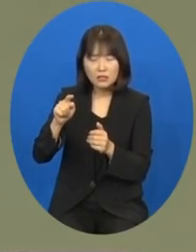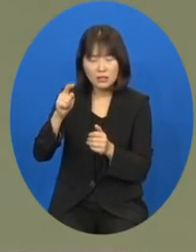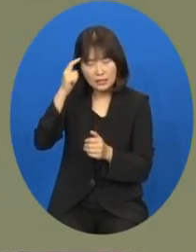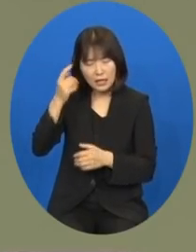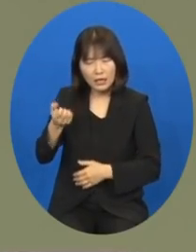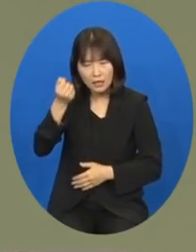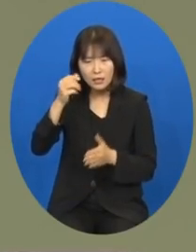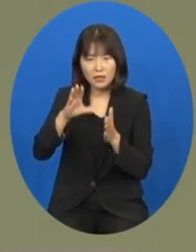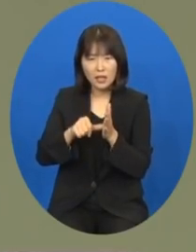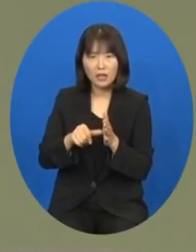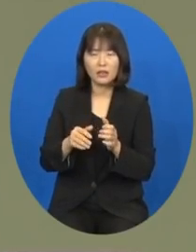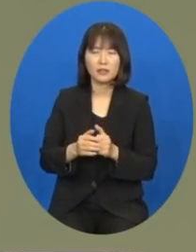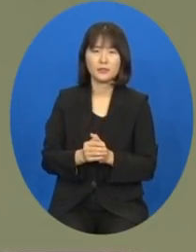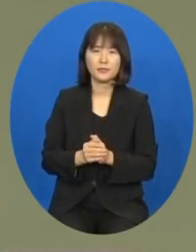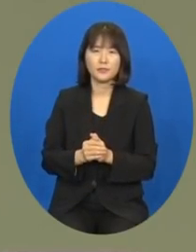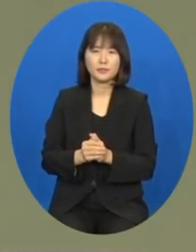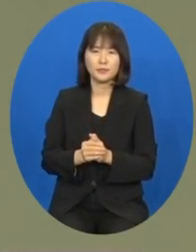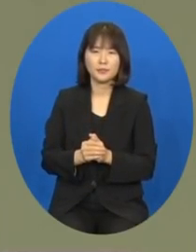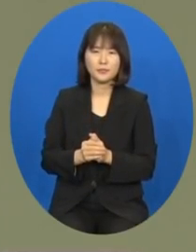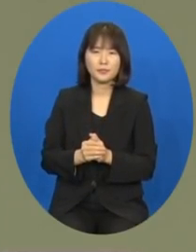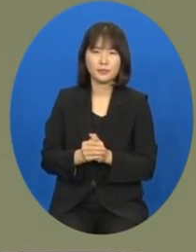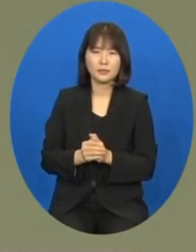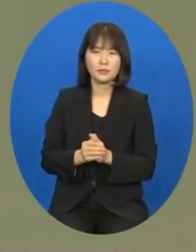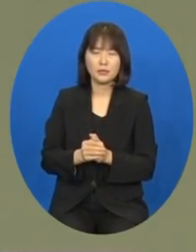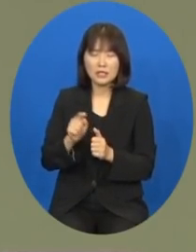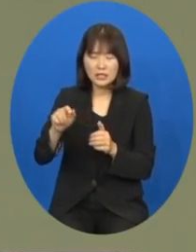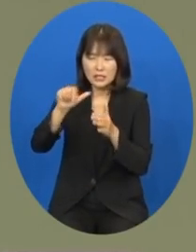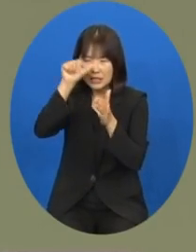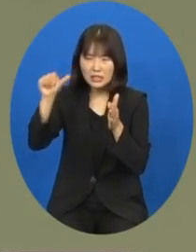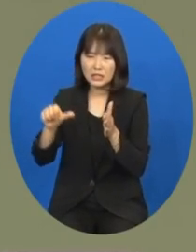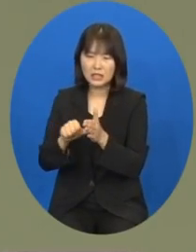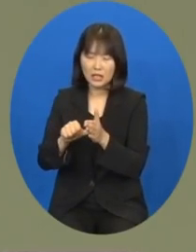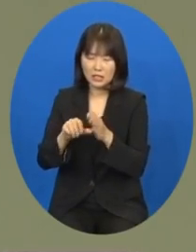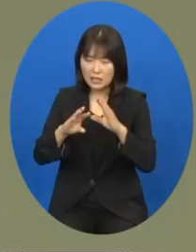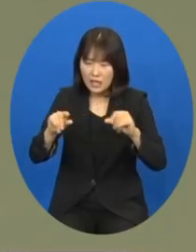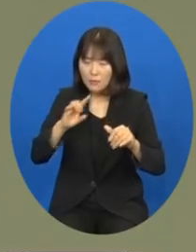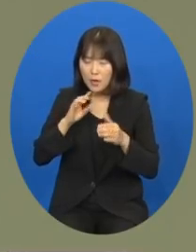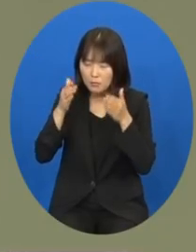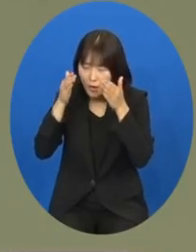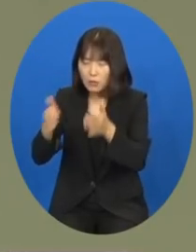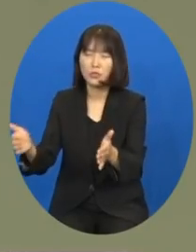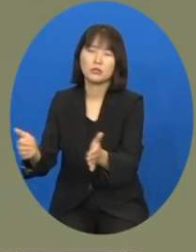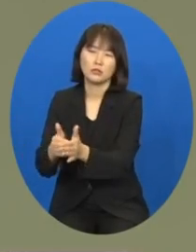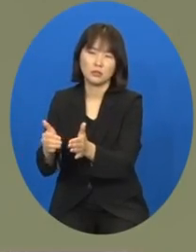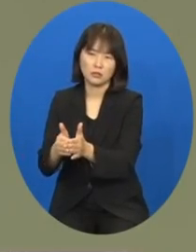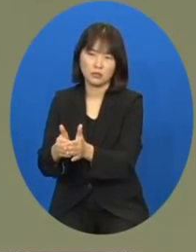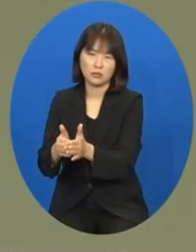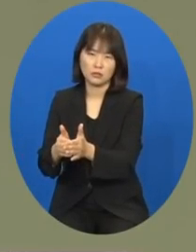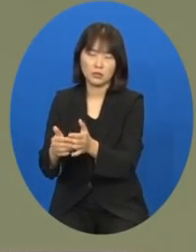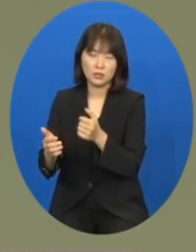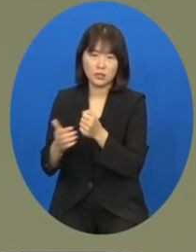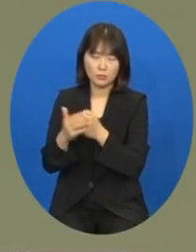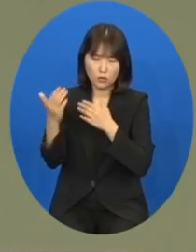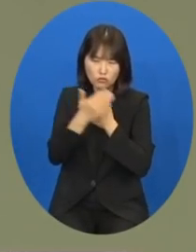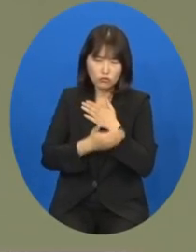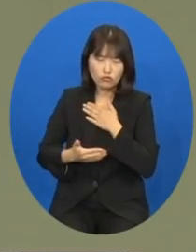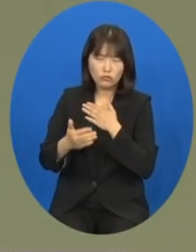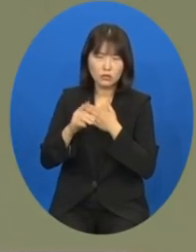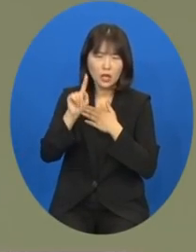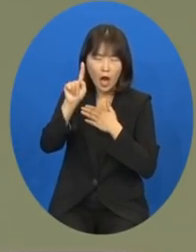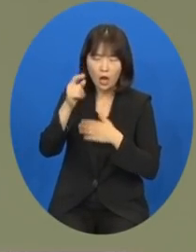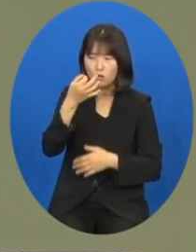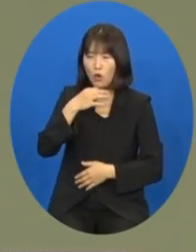끝나게 된다는 거죠 그래서 이 유군 아무데도 소용이 없다는 말이 영어로 카운트 폴 나 땡